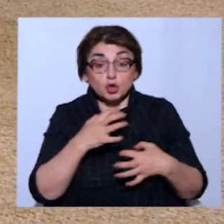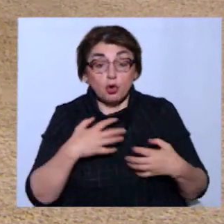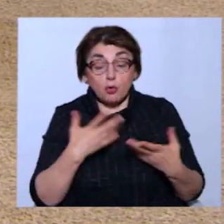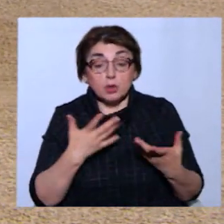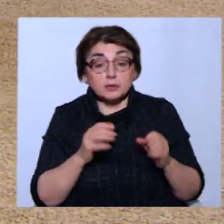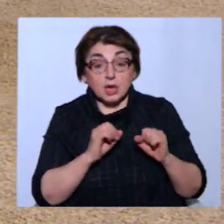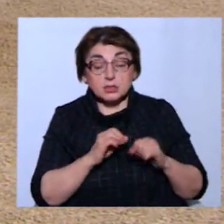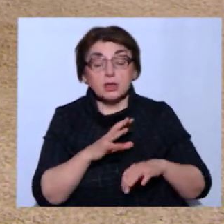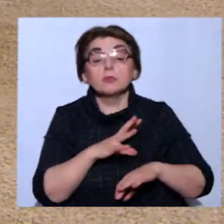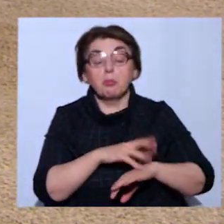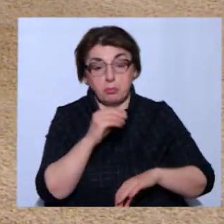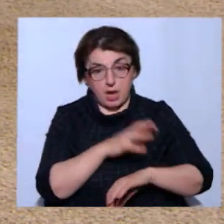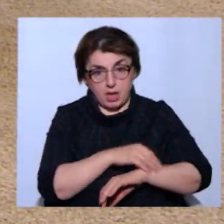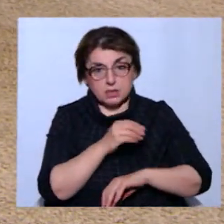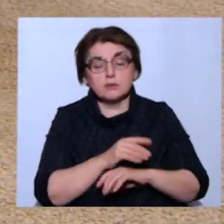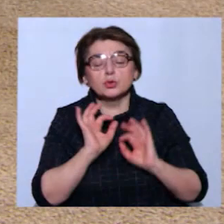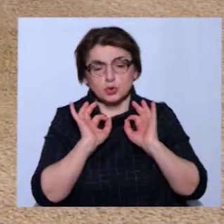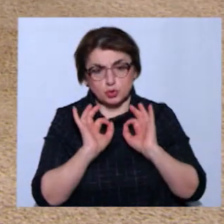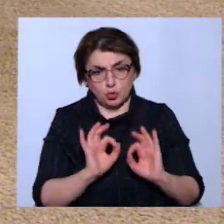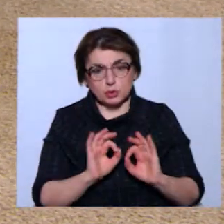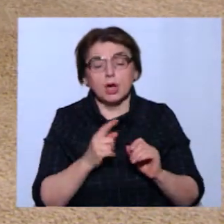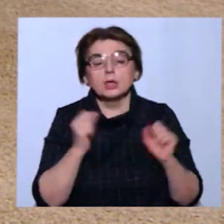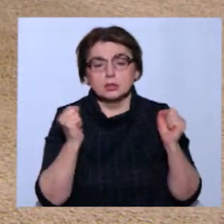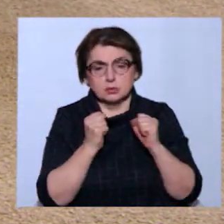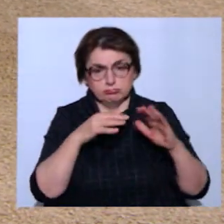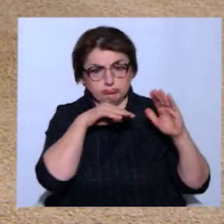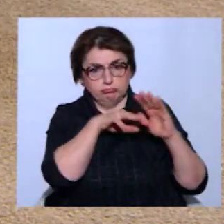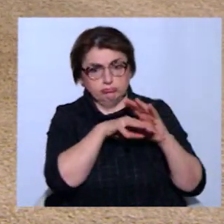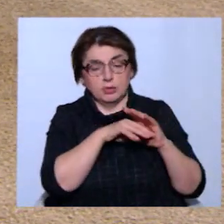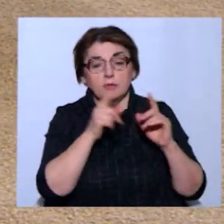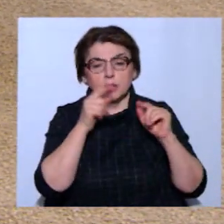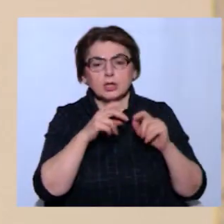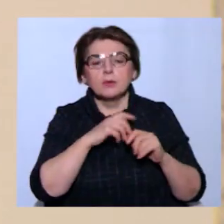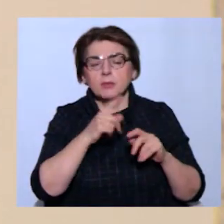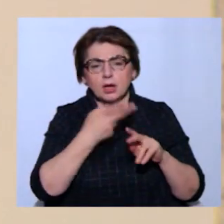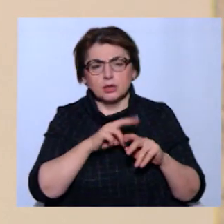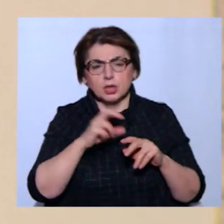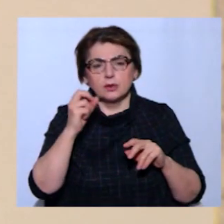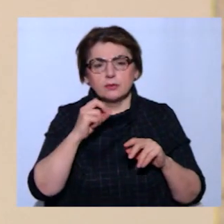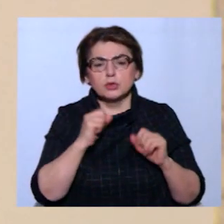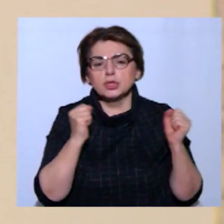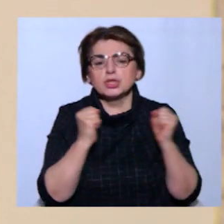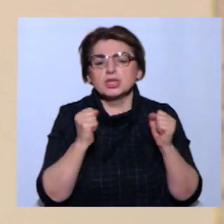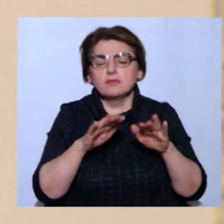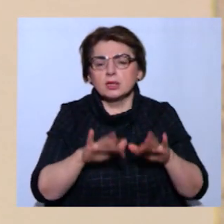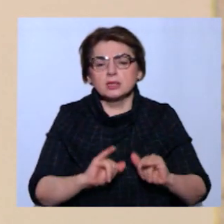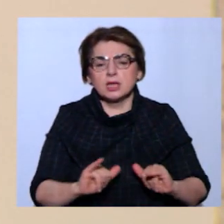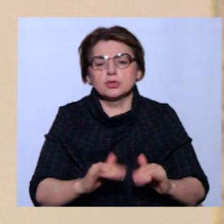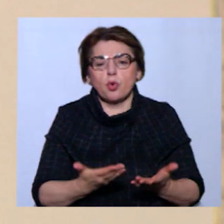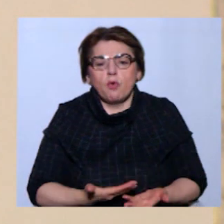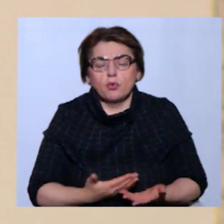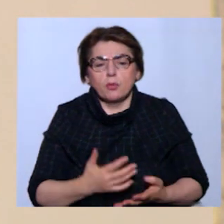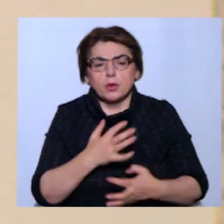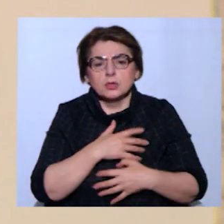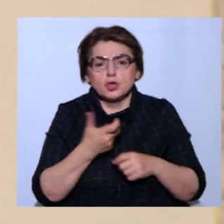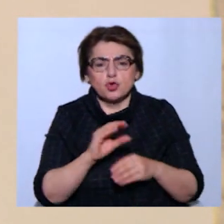თქმა უნდა, ბეწვი იცავს ცხოველებს სიცივისაგან. მაგალითად ჩრდილოეთში და ცივ ადგილებში მობინადრე ცხოველებს